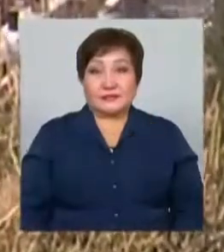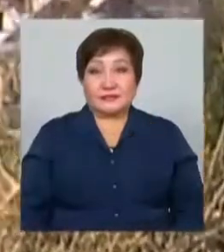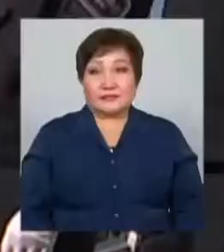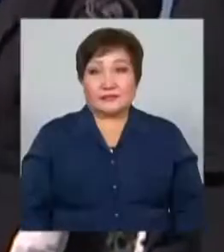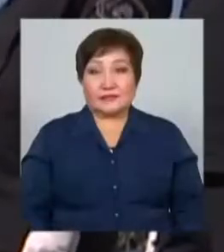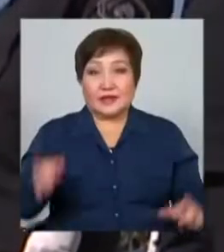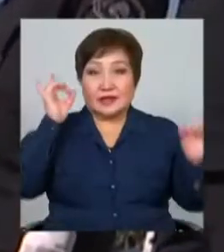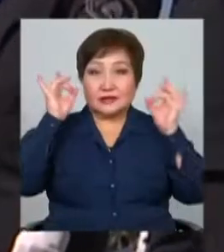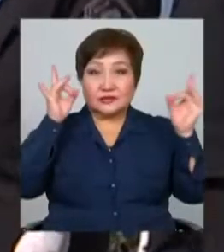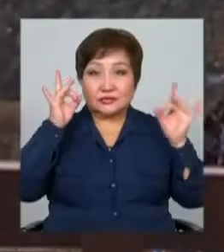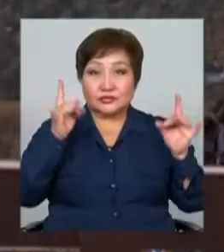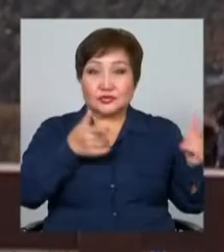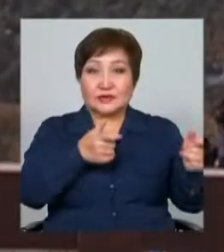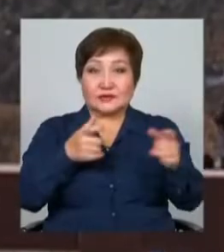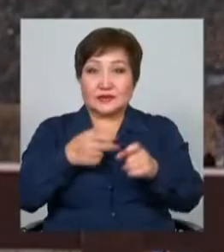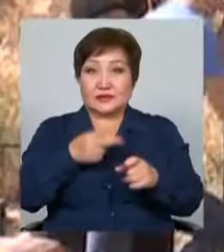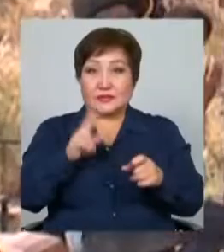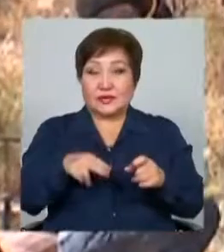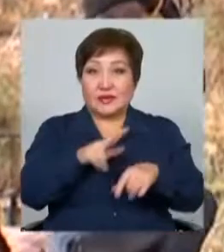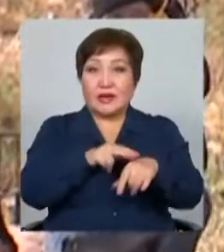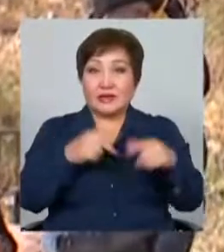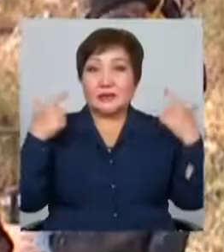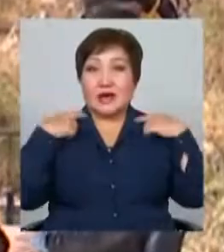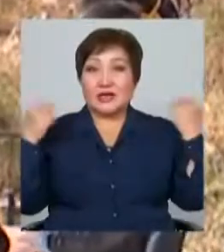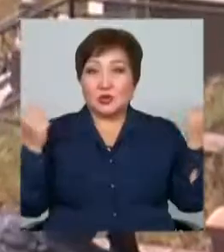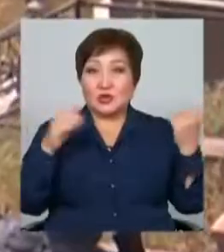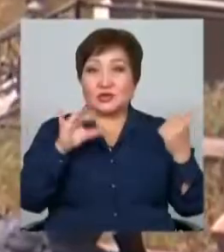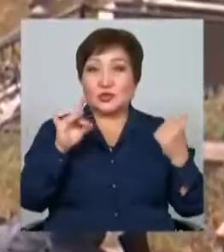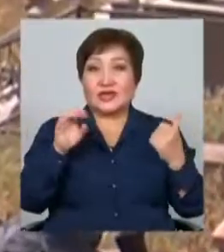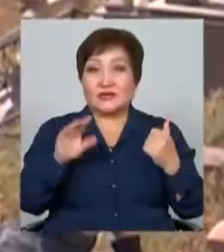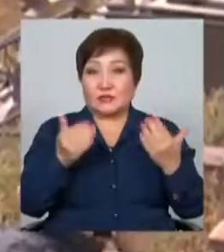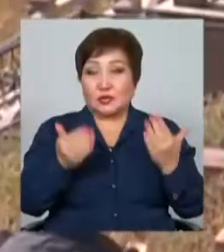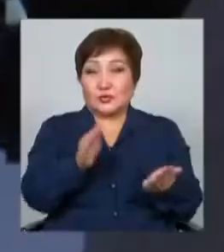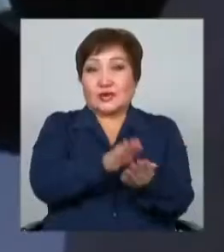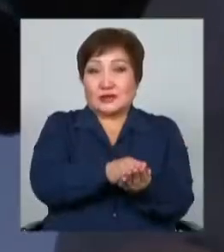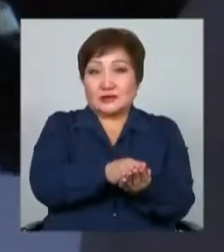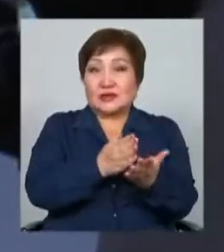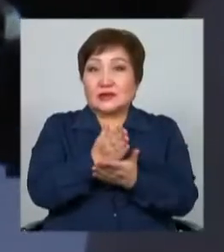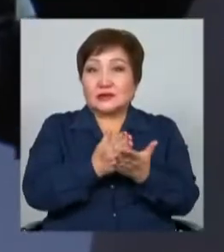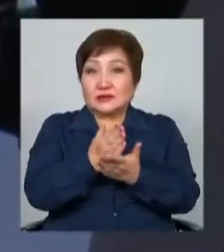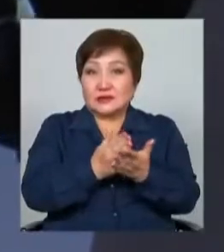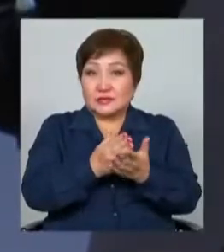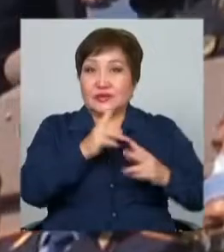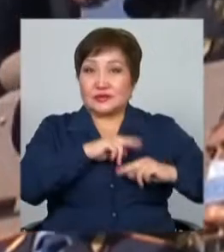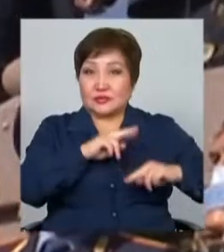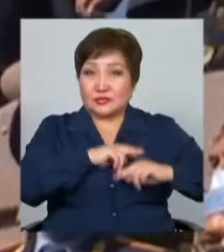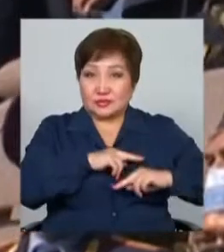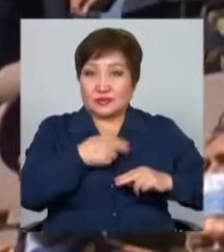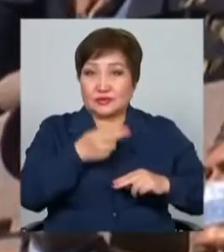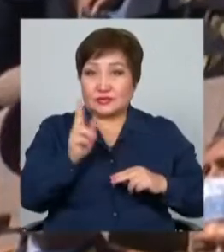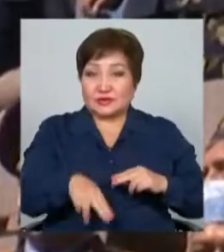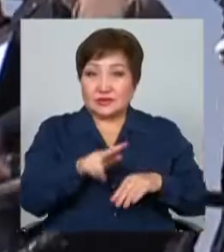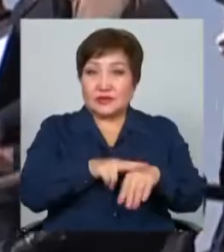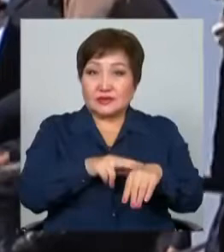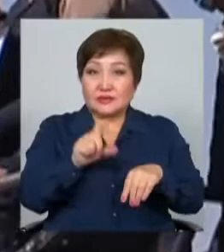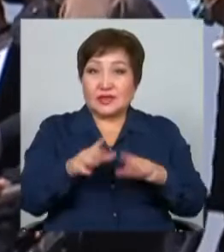Атшулы атыста қаза болған полиция майоры Дархан Сүлеев бүгін жер қойнауына тапсырылды. Қызмет бабында қаза болған тәртіп сақшыларының отбасыларына